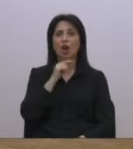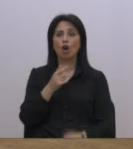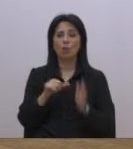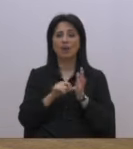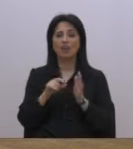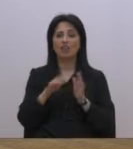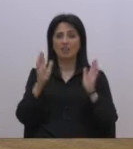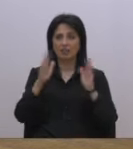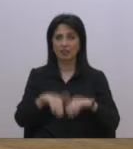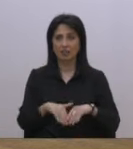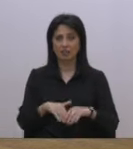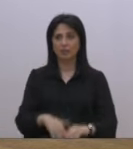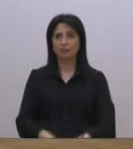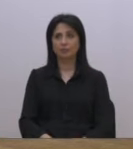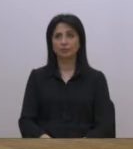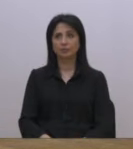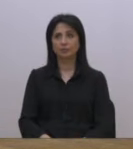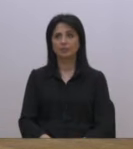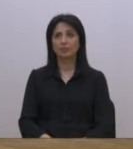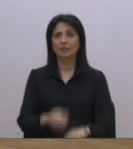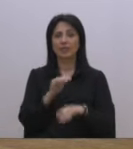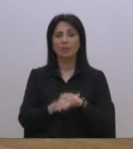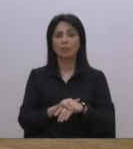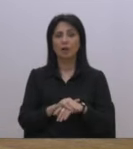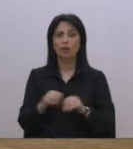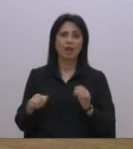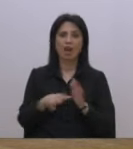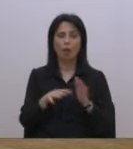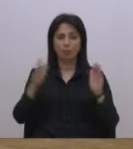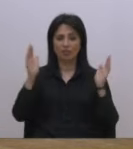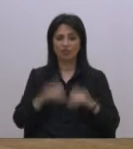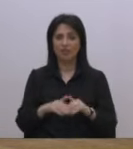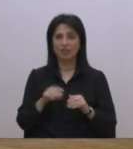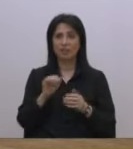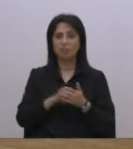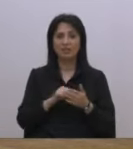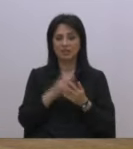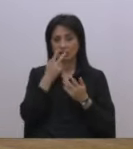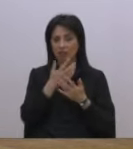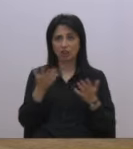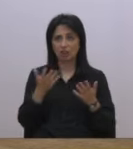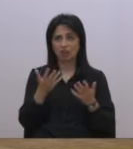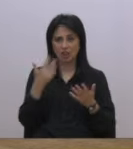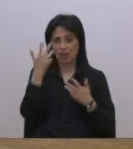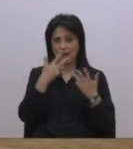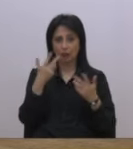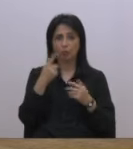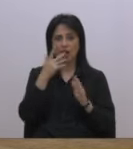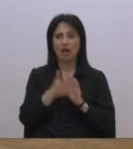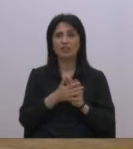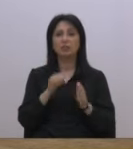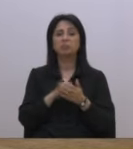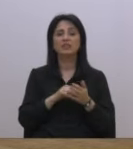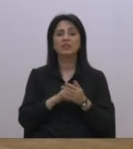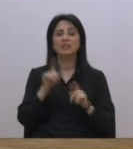ინვესტიციები დავარდა და რა ვიცი ფაქტობრივად რეკორდული ვარდნა იყო, ისე რომ თვითონ მიზეზი არ ჩანს გარეგნულად, მაგრამ ხო გასაგებია მიზეზი